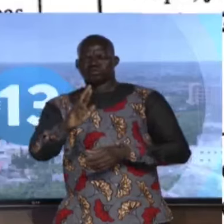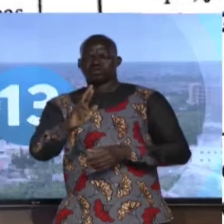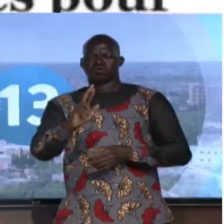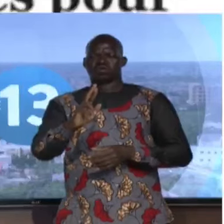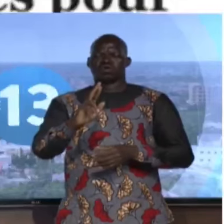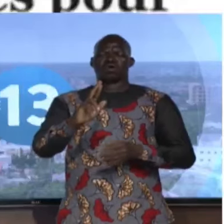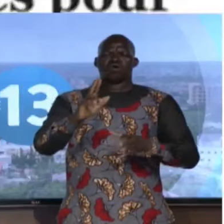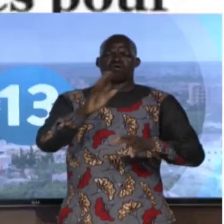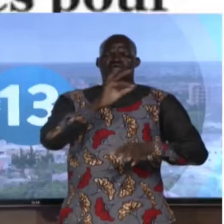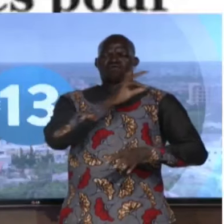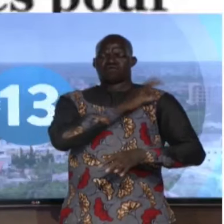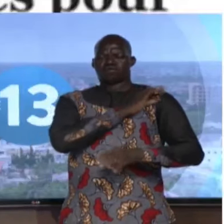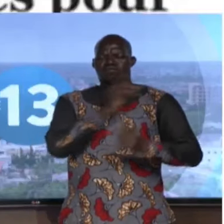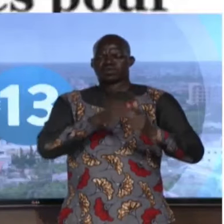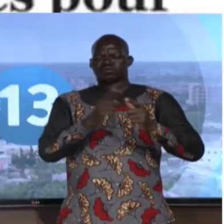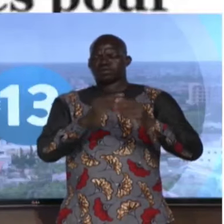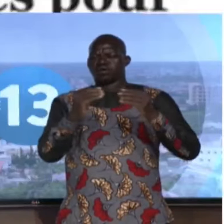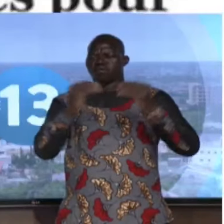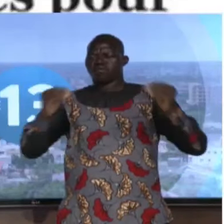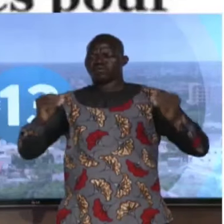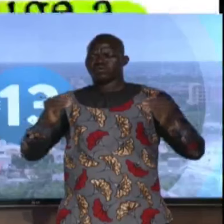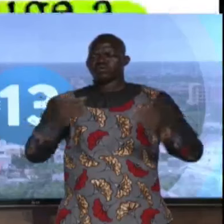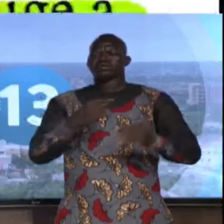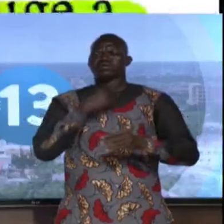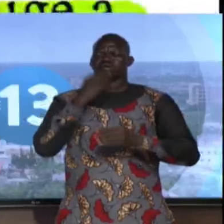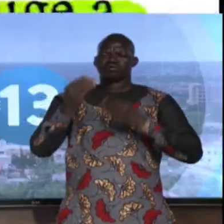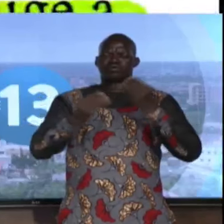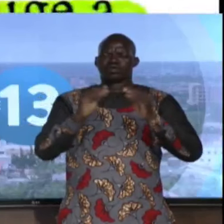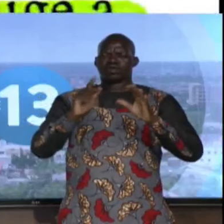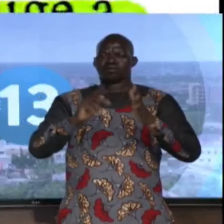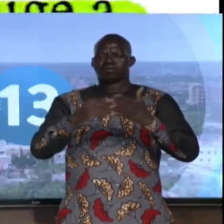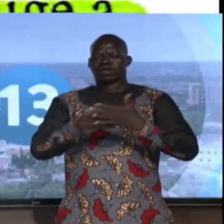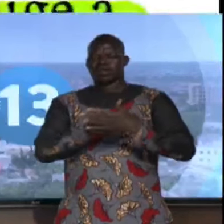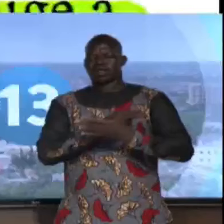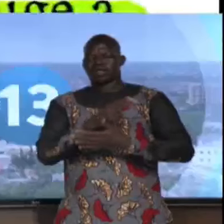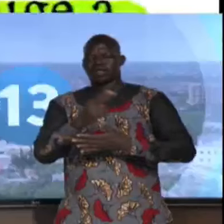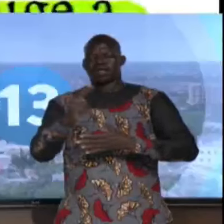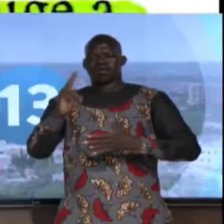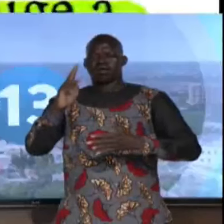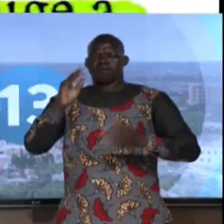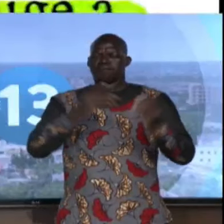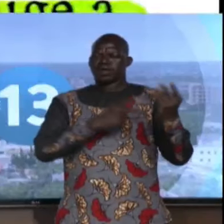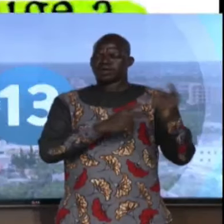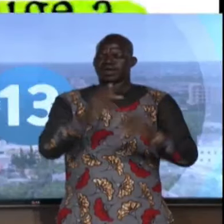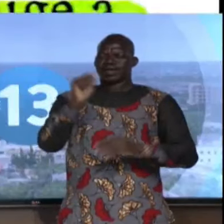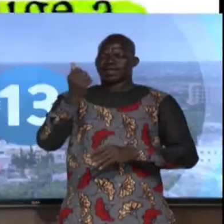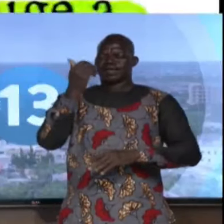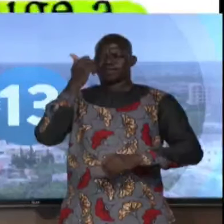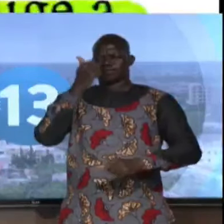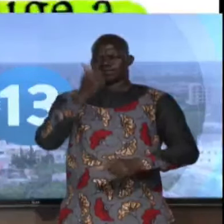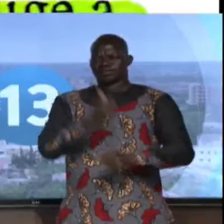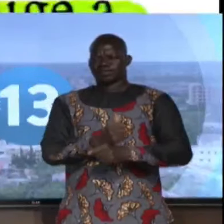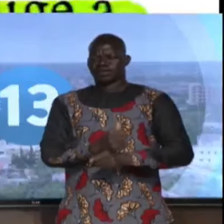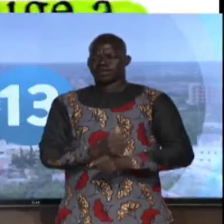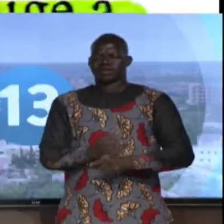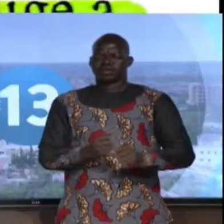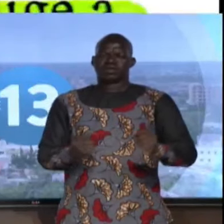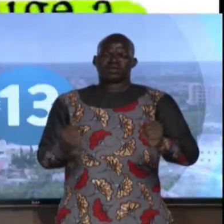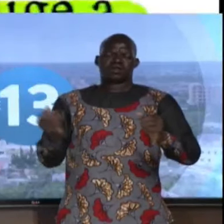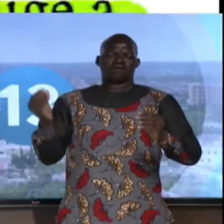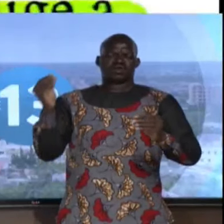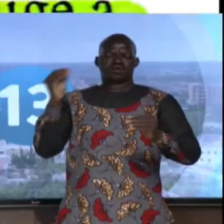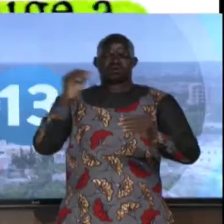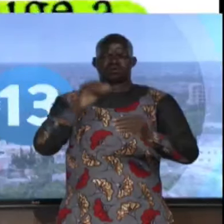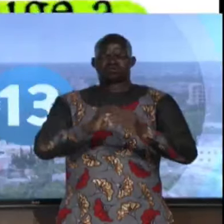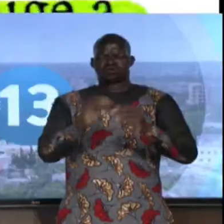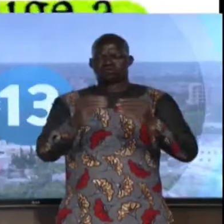opposant mentionne l'observateur palga archevêque de Lomé pendant une quinzaine d'années il avait rejoint l'opposition après sa